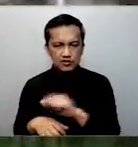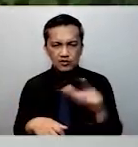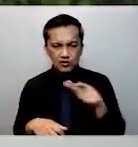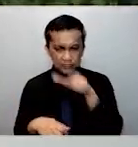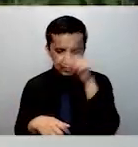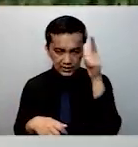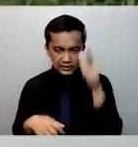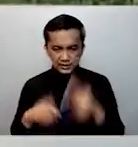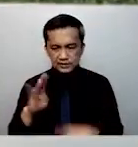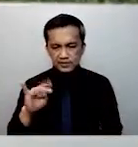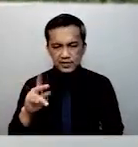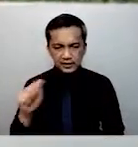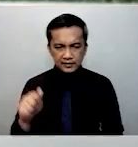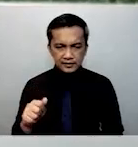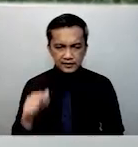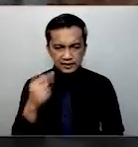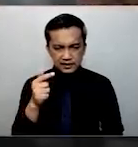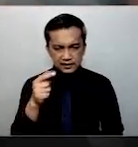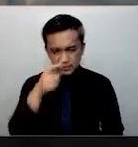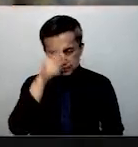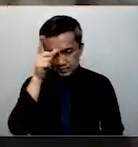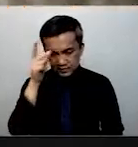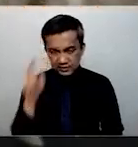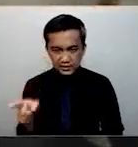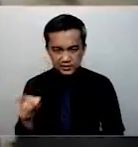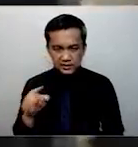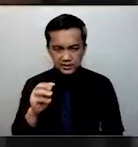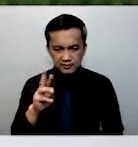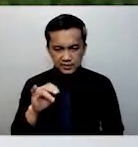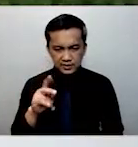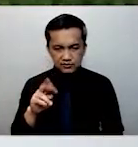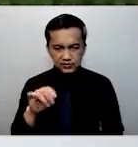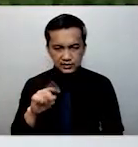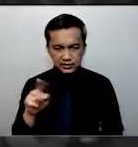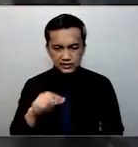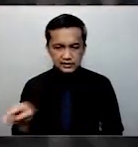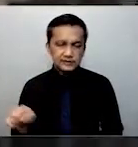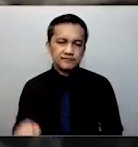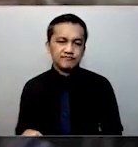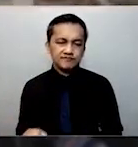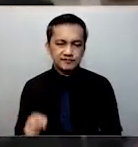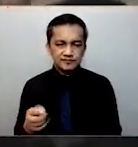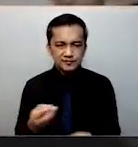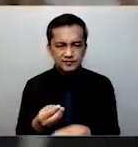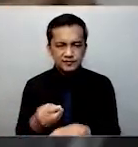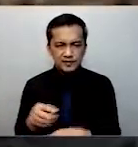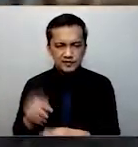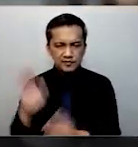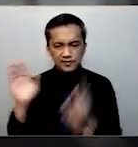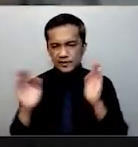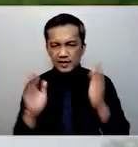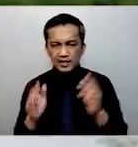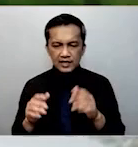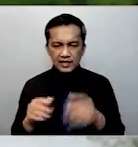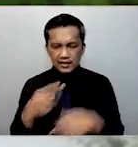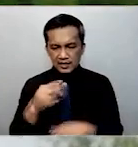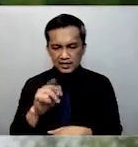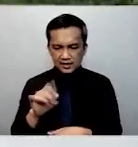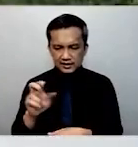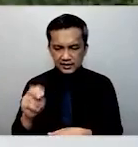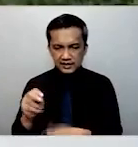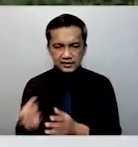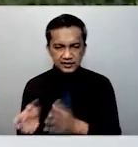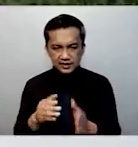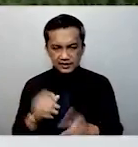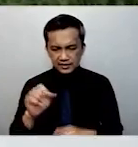Manalo. Green and black gown naman si Marielle Rodriguez. Lumampa rin ang magamang Hayden Co at Scarlett Snow.